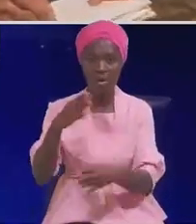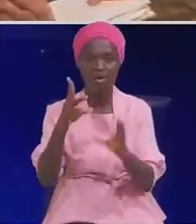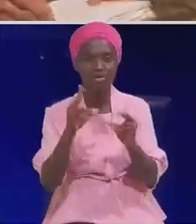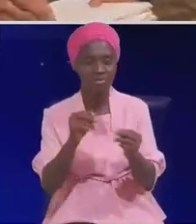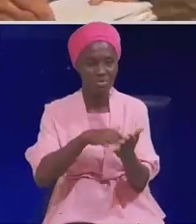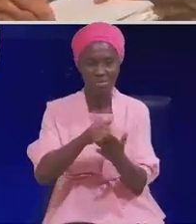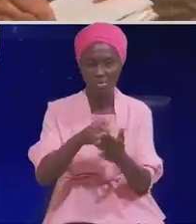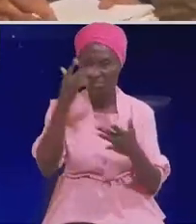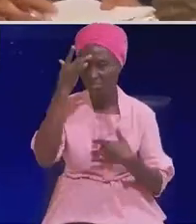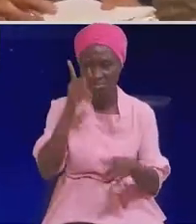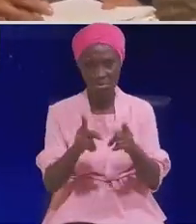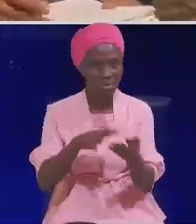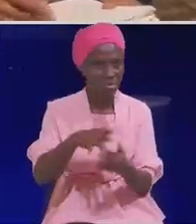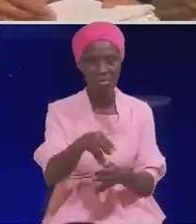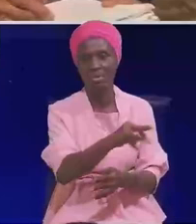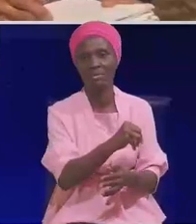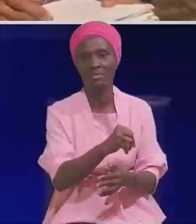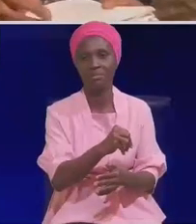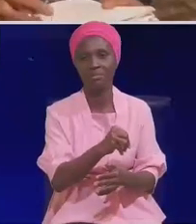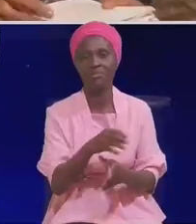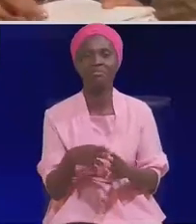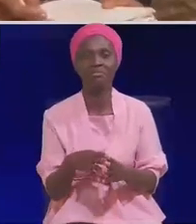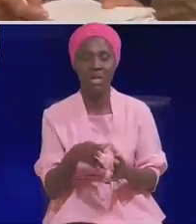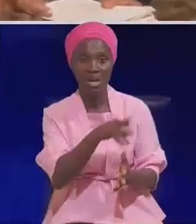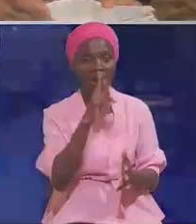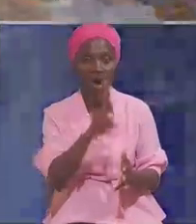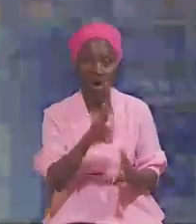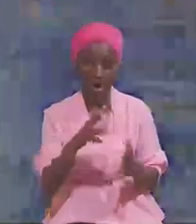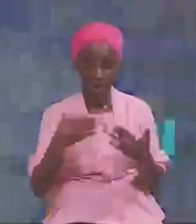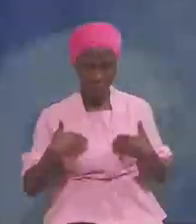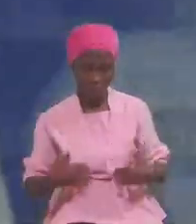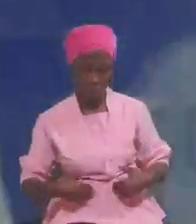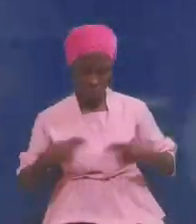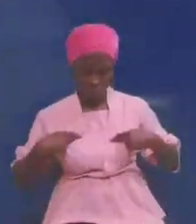Il n'y avait pas de faible parmi eux. Ils étaient en santé, ils étaient forts.